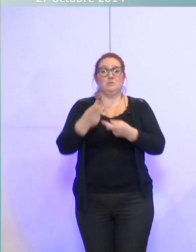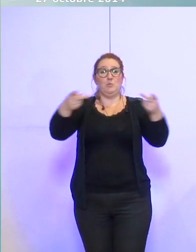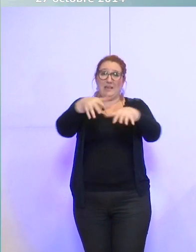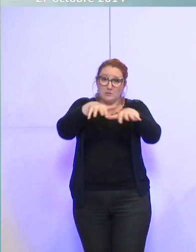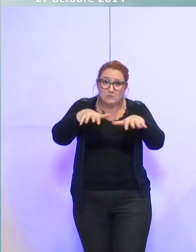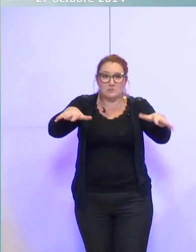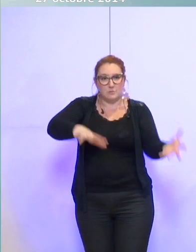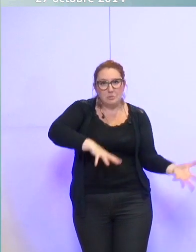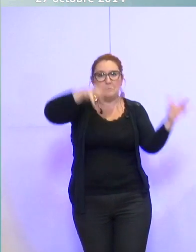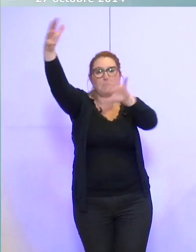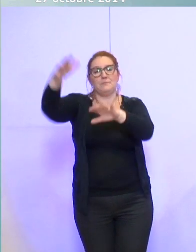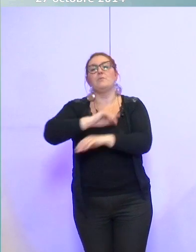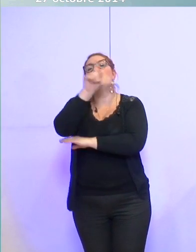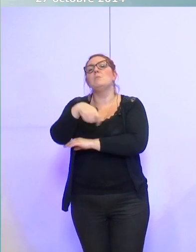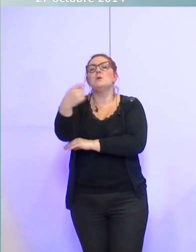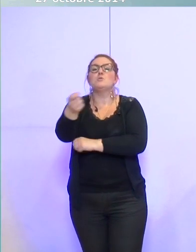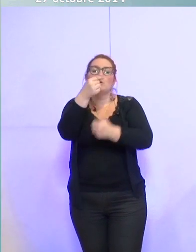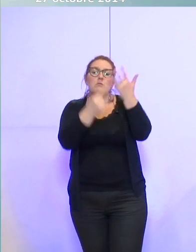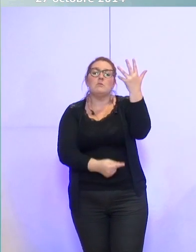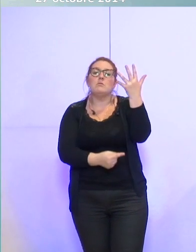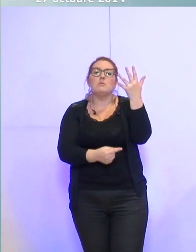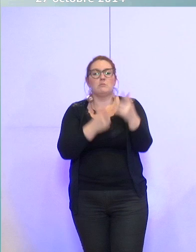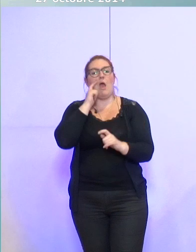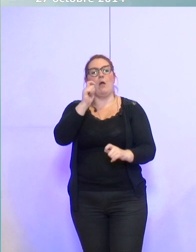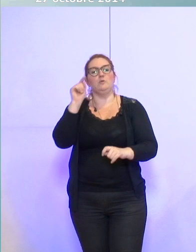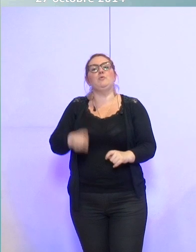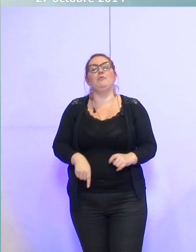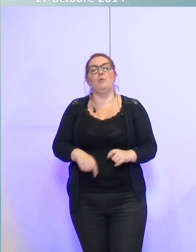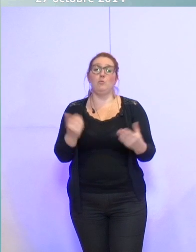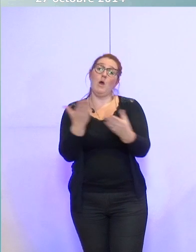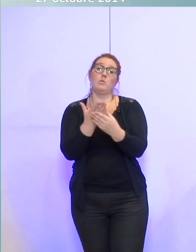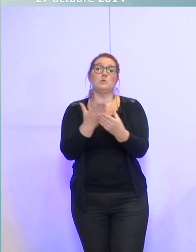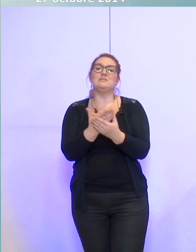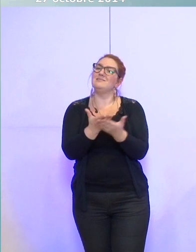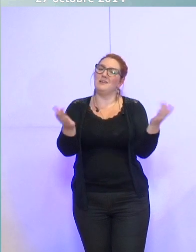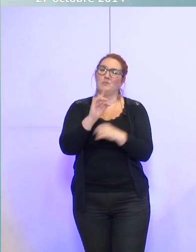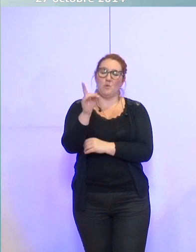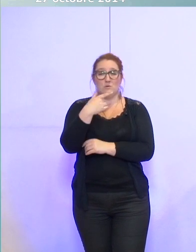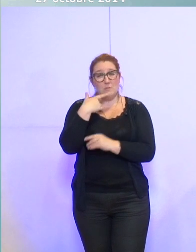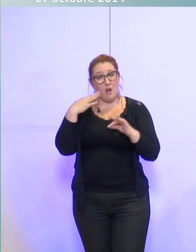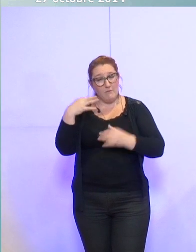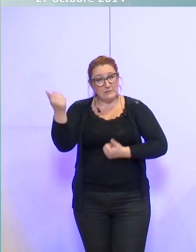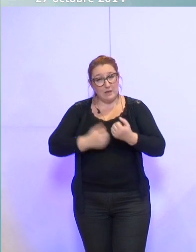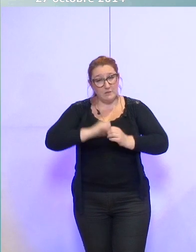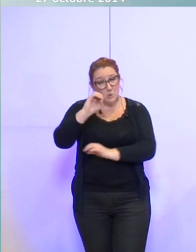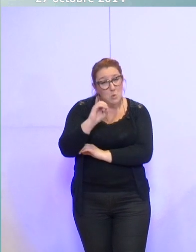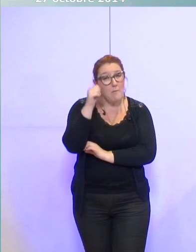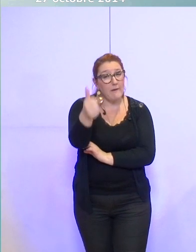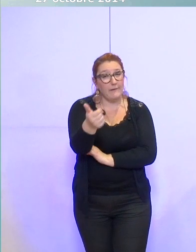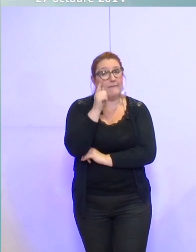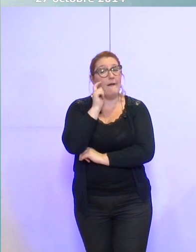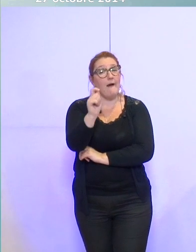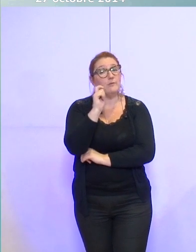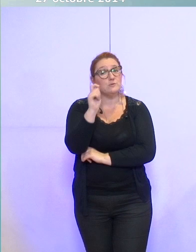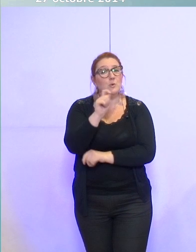Il y a malgré tout des points de vigilance à avoir sur un dossier comme celui-ci. On parle donc ici de services numériques. Il faut donc faire attention à ne pas